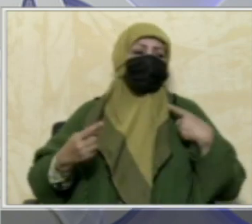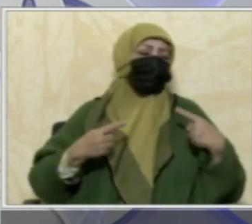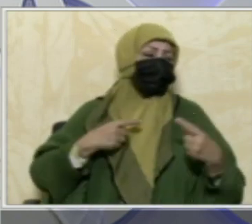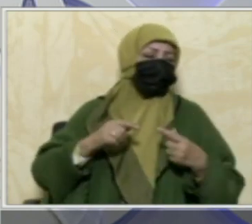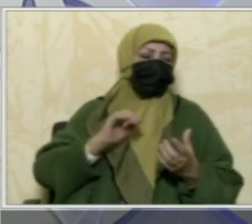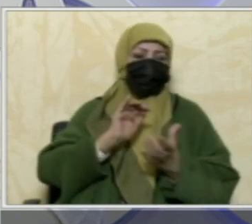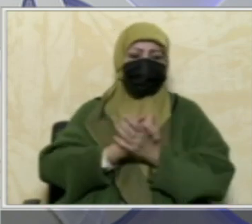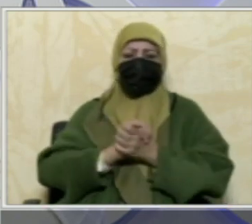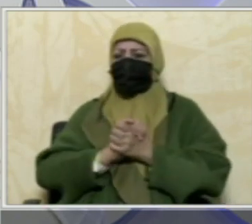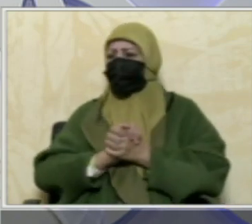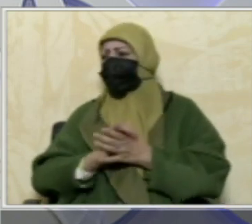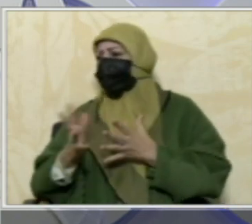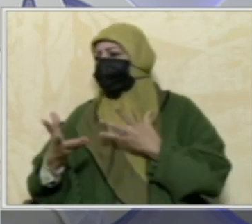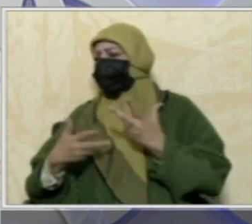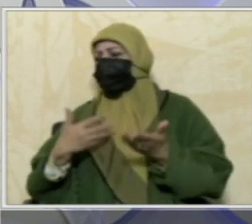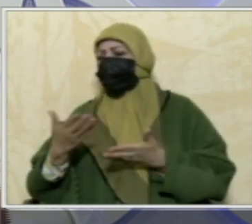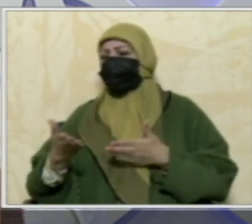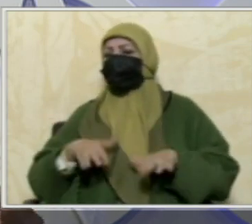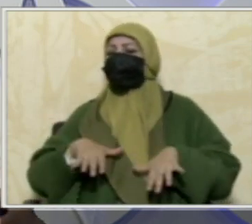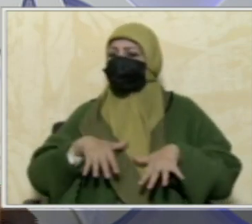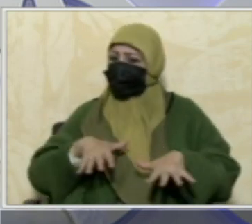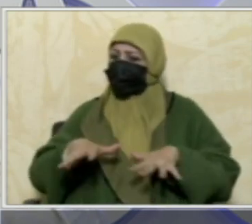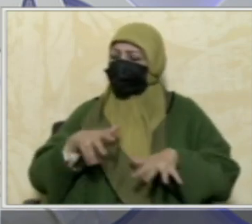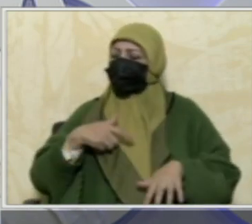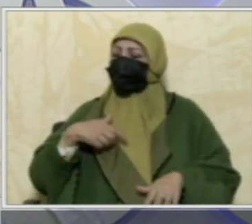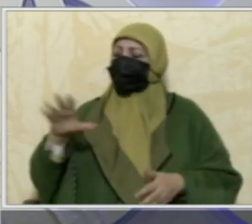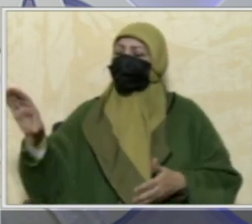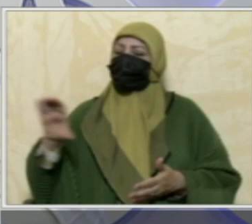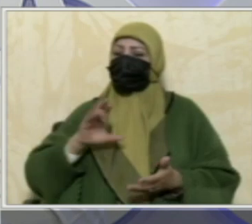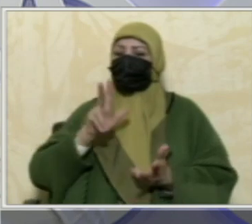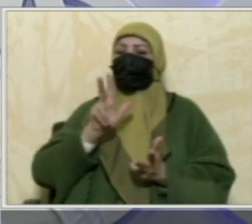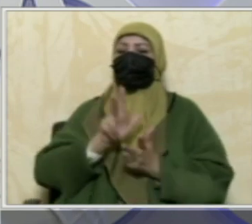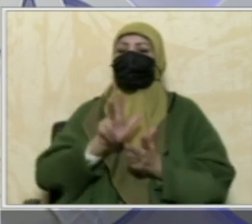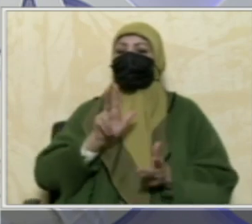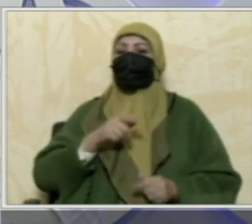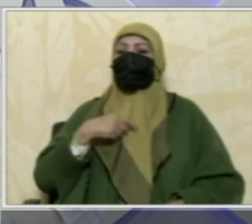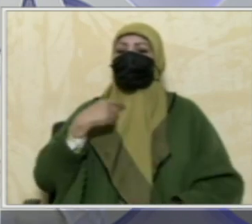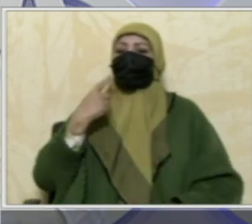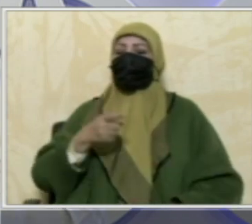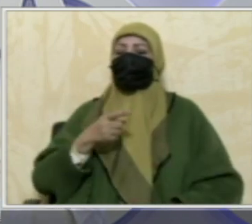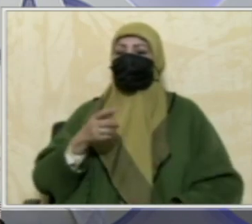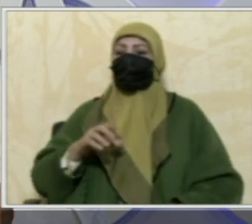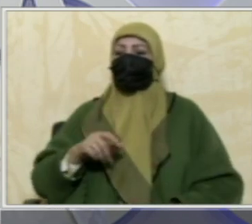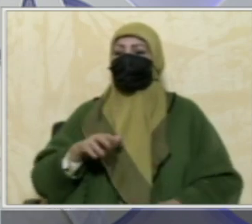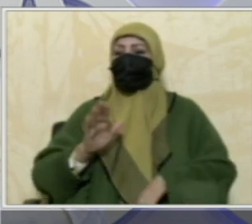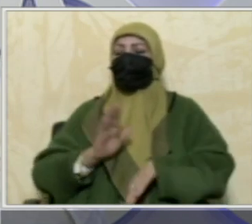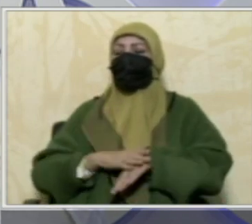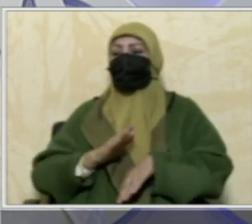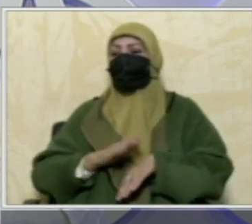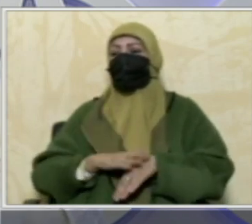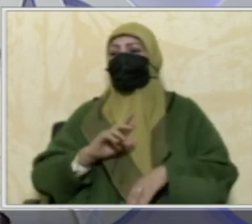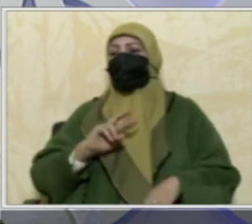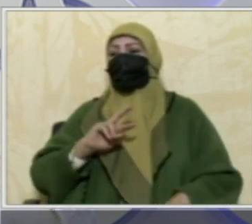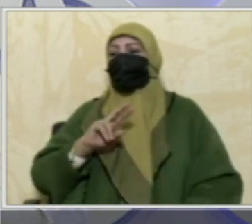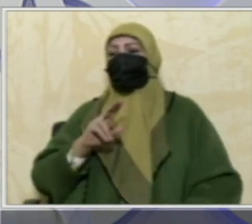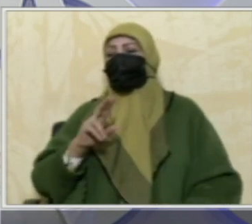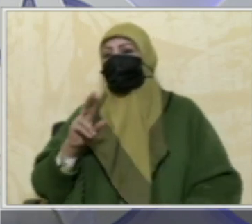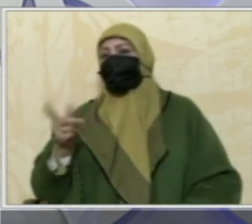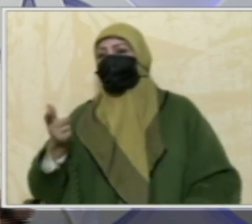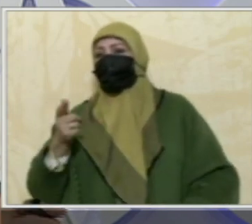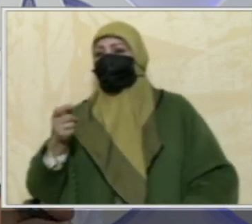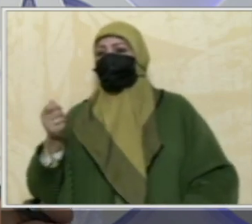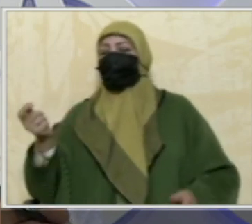اخرج لك مرتباتك على ان تعطيني اجره كذا الاجره اذا كان مقابل عمل قام به ذهب